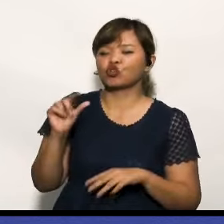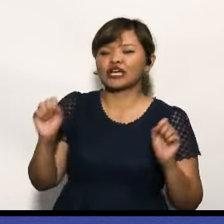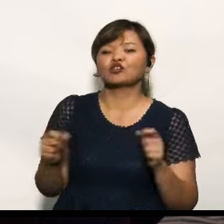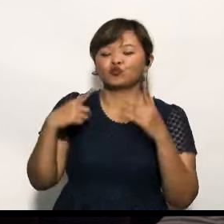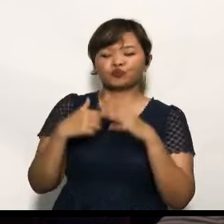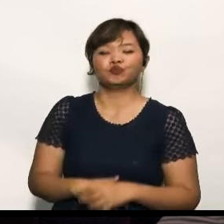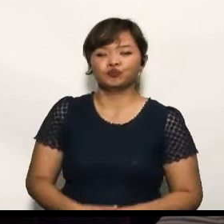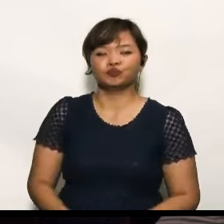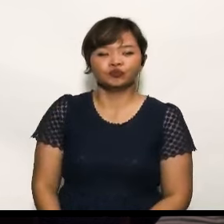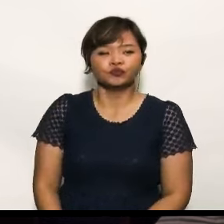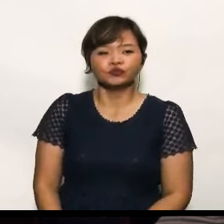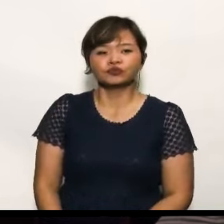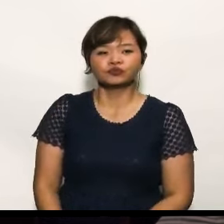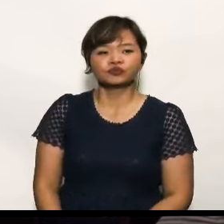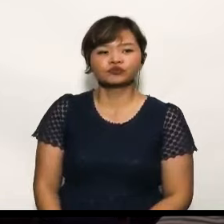life.